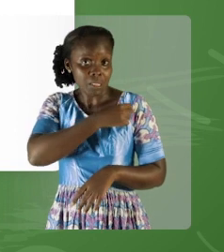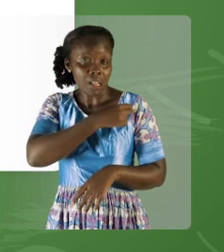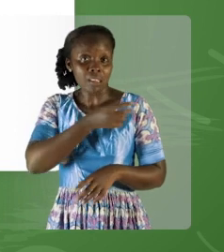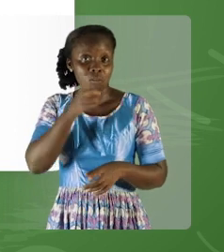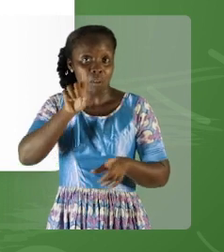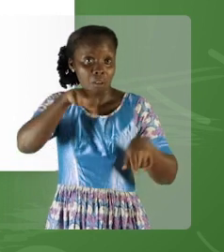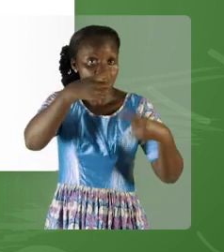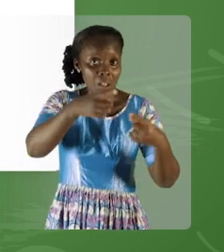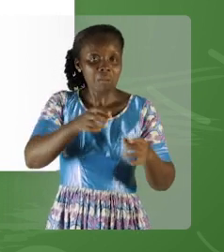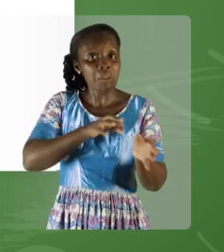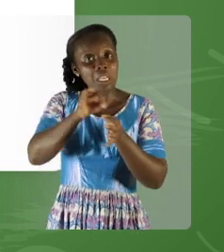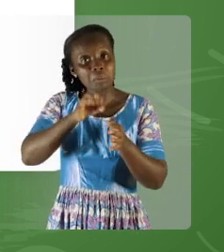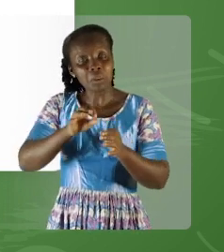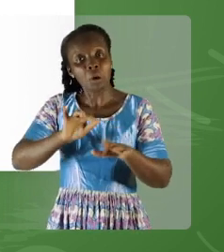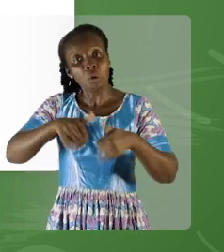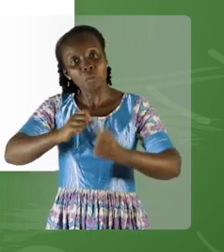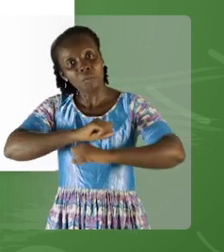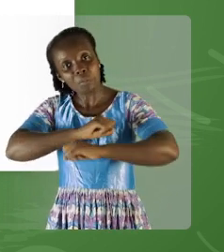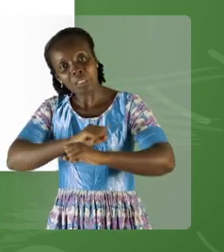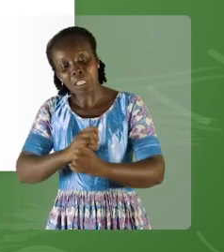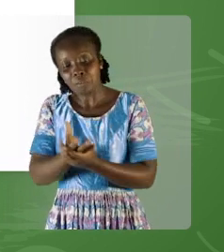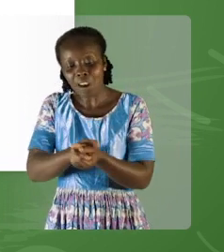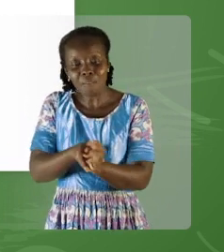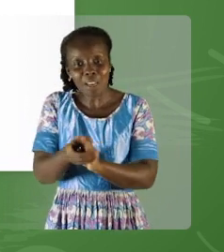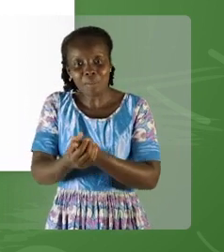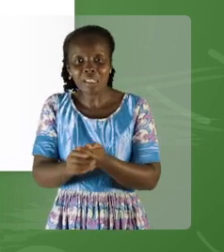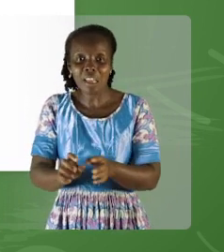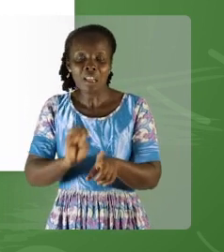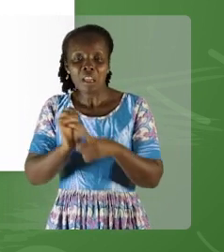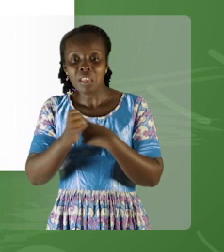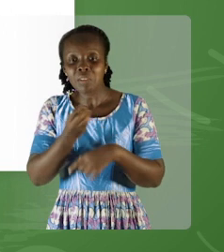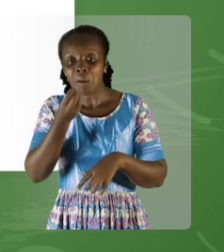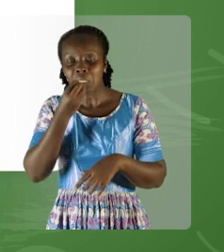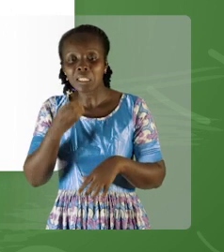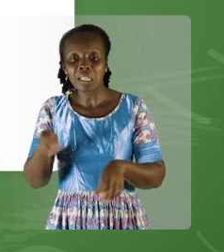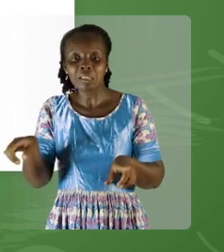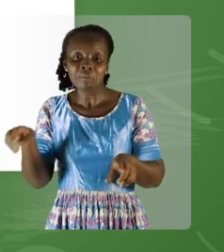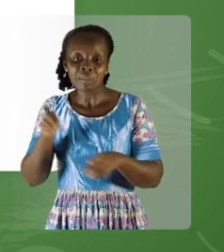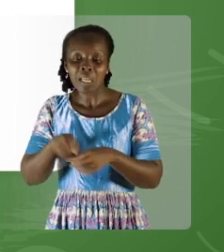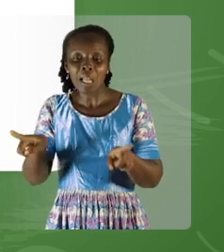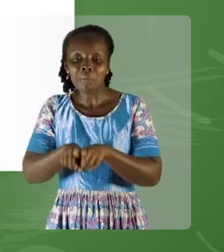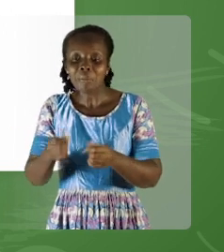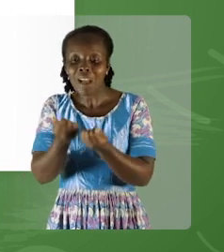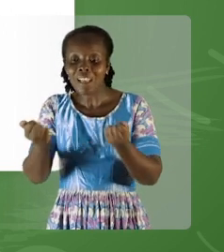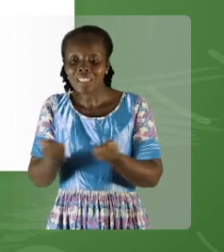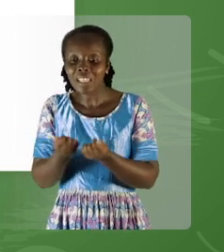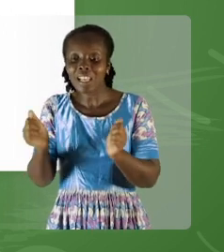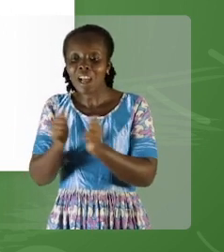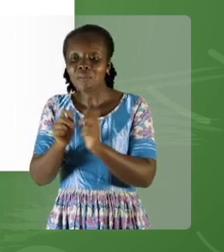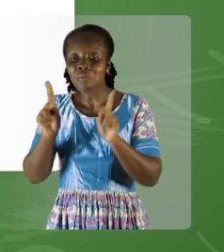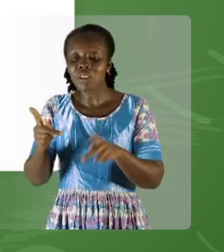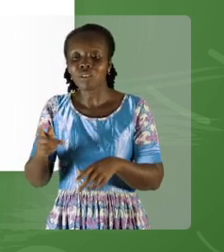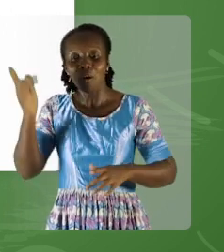peut nous dire il faut se protéger, il faut se laver les mains, il faut éviter de manger la même assiette que quelqu'un qui a la